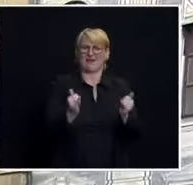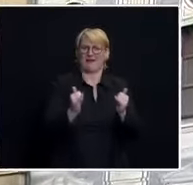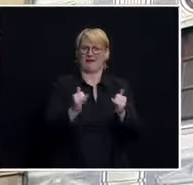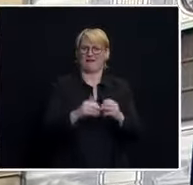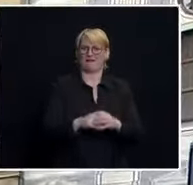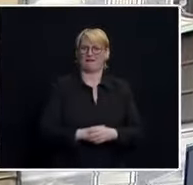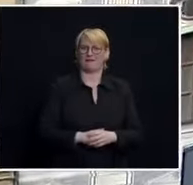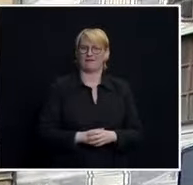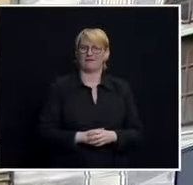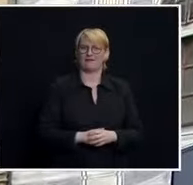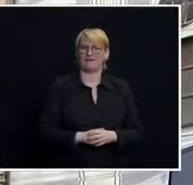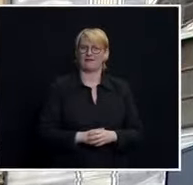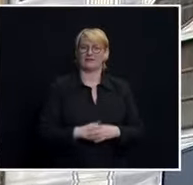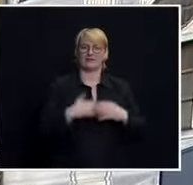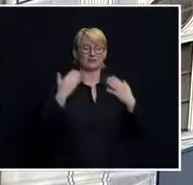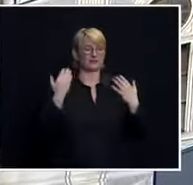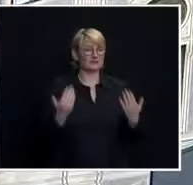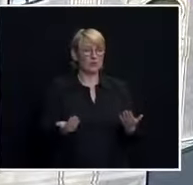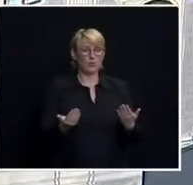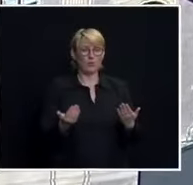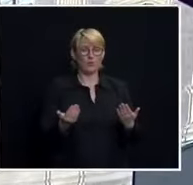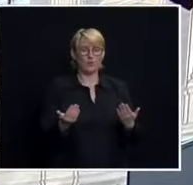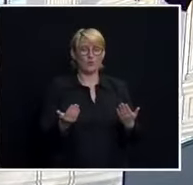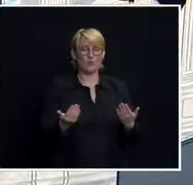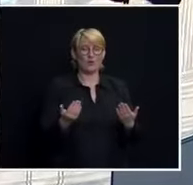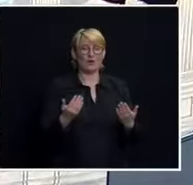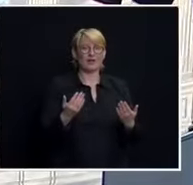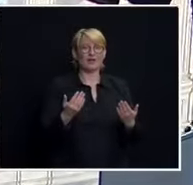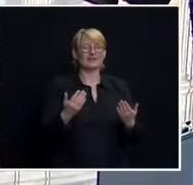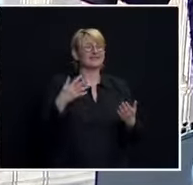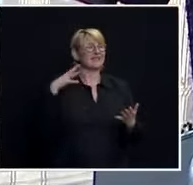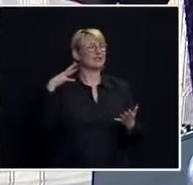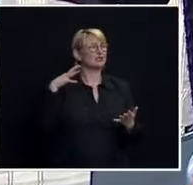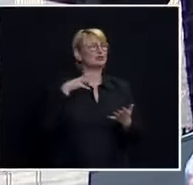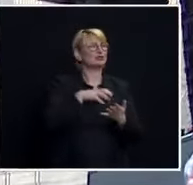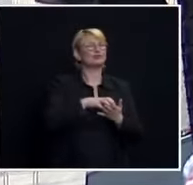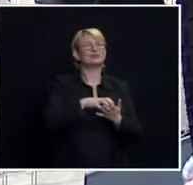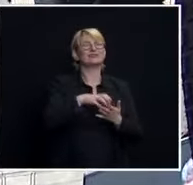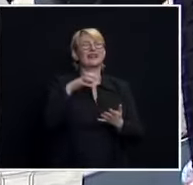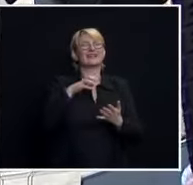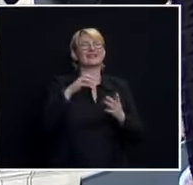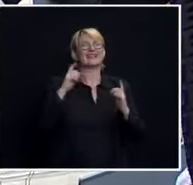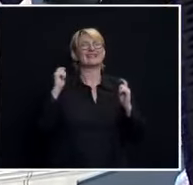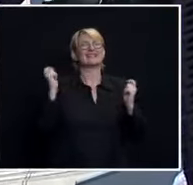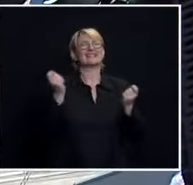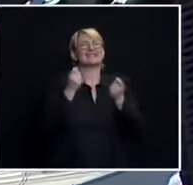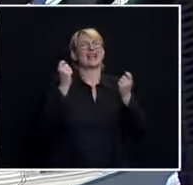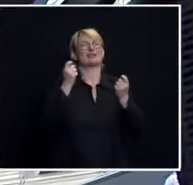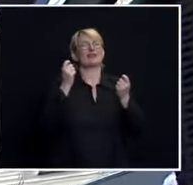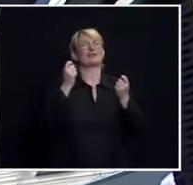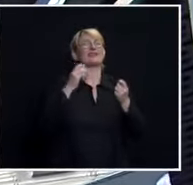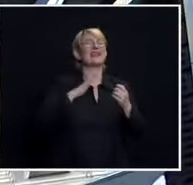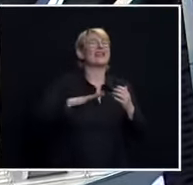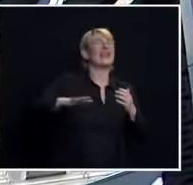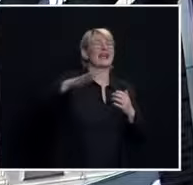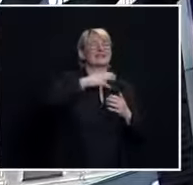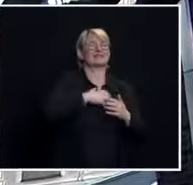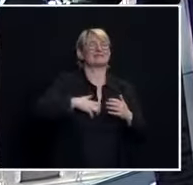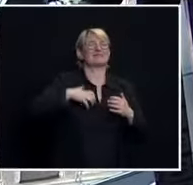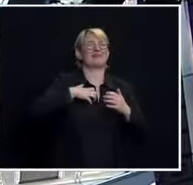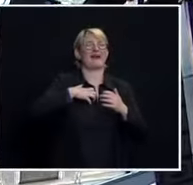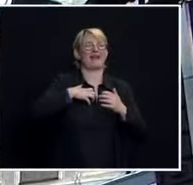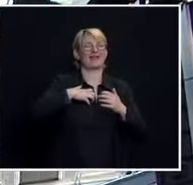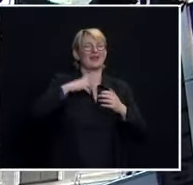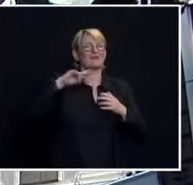mitzumachen. So ist es nämlich ein Projekt der gesamten Stadtgesellschaft München, des Landes Bayern geworden.